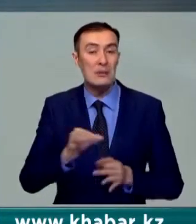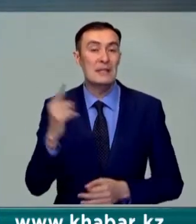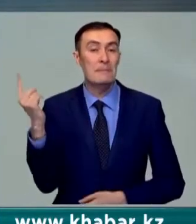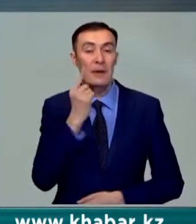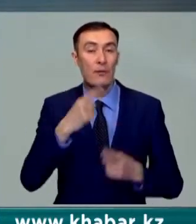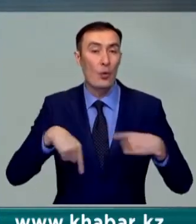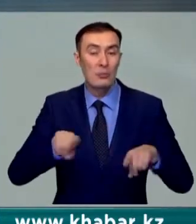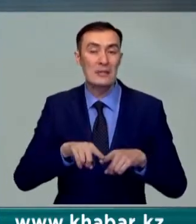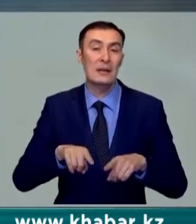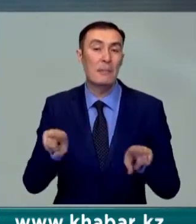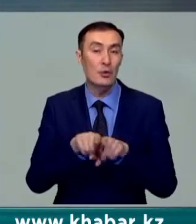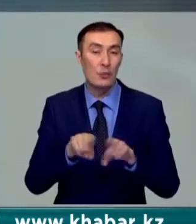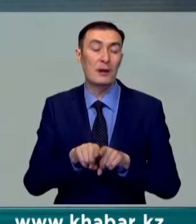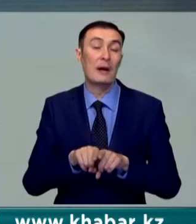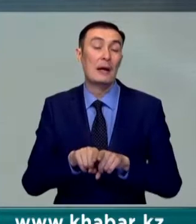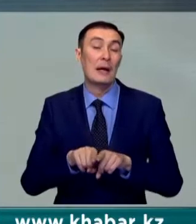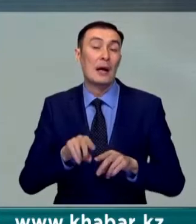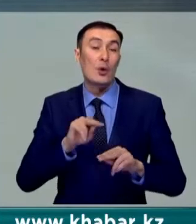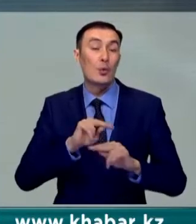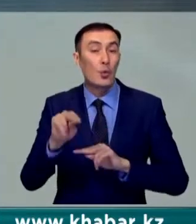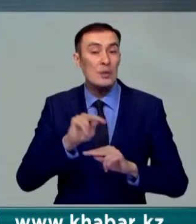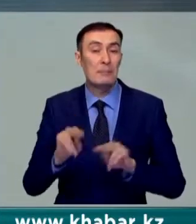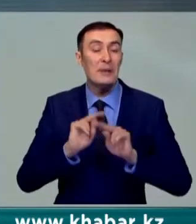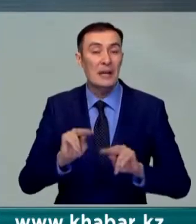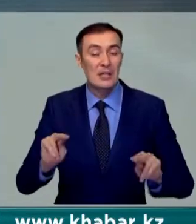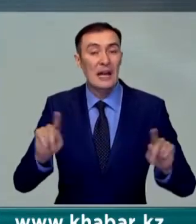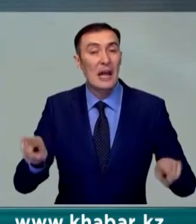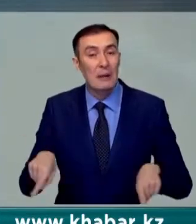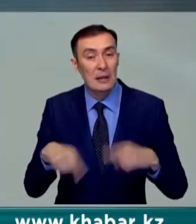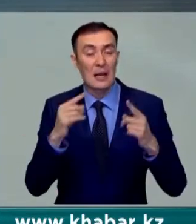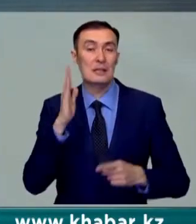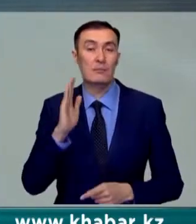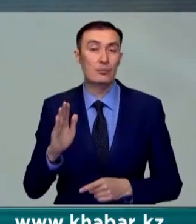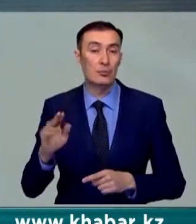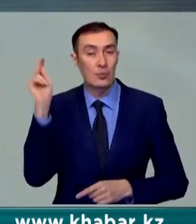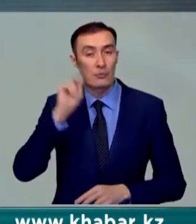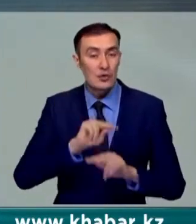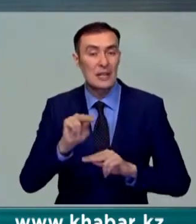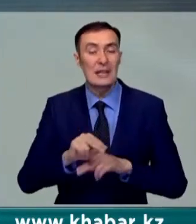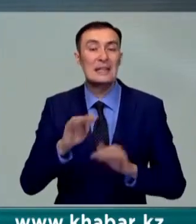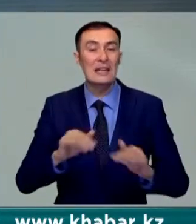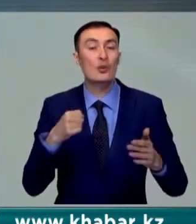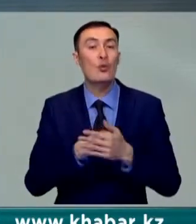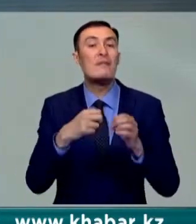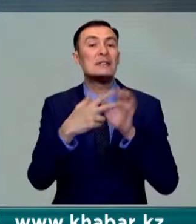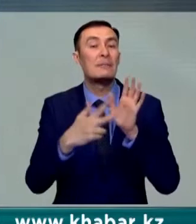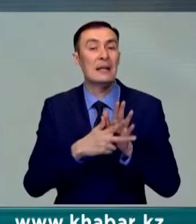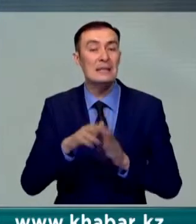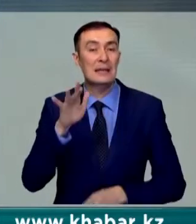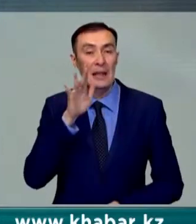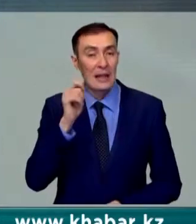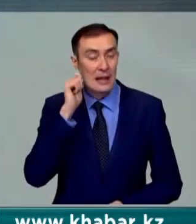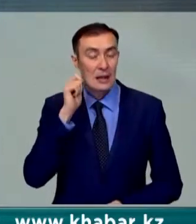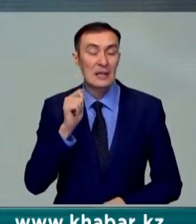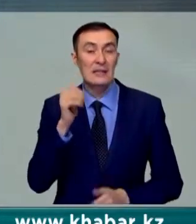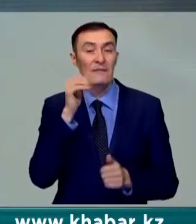регионе организация подобного типа. Курсы педагогической реабилитации здесь будут проходить дети до 18 лет из